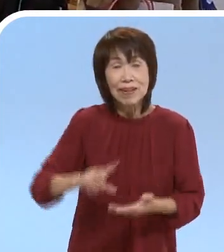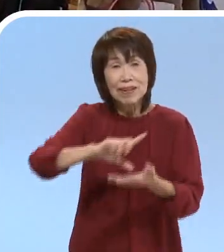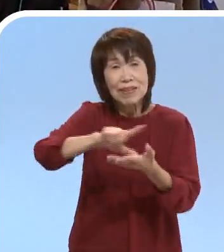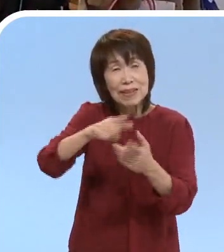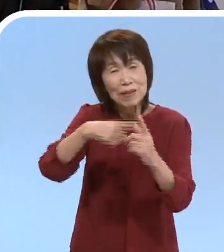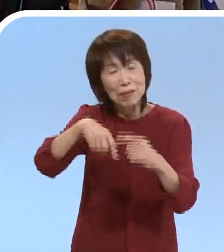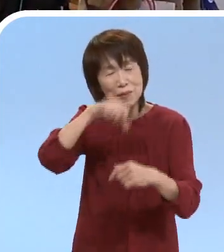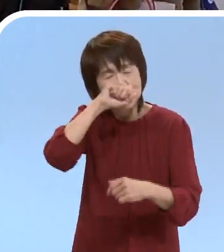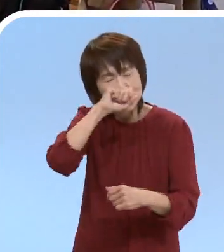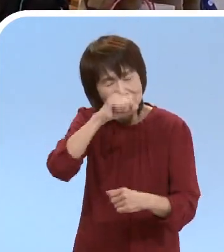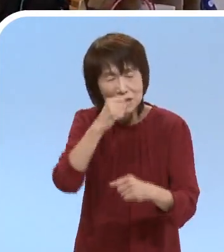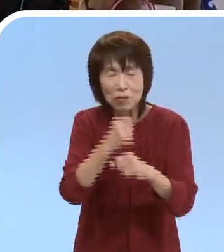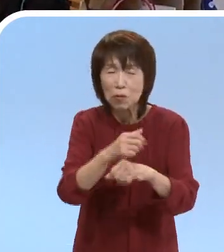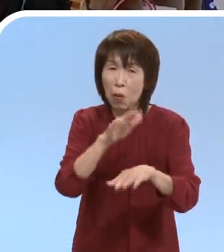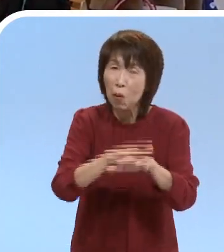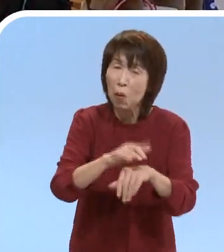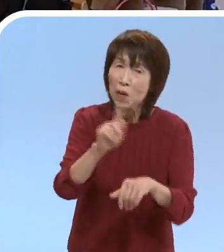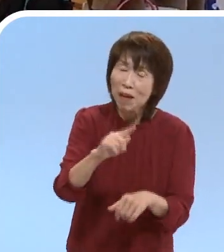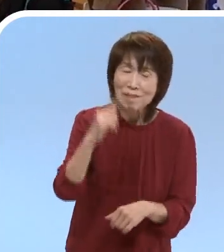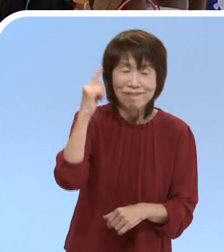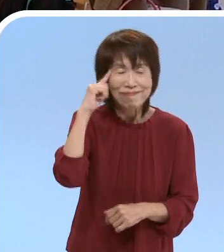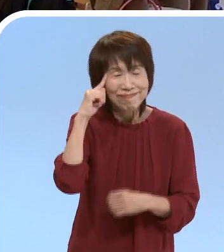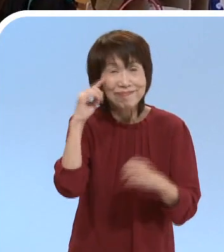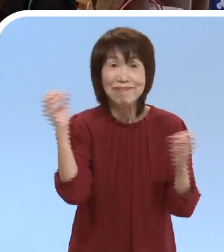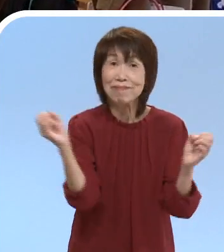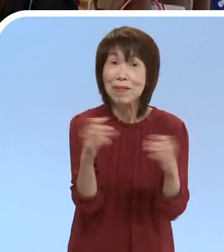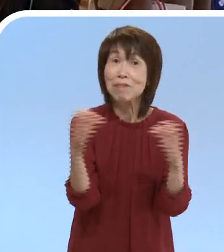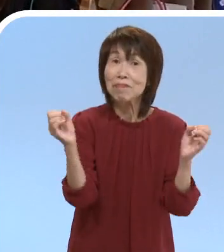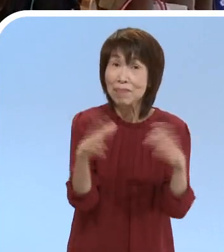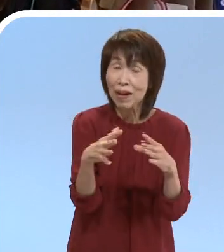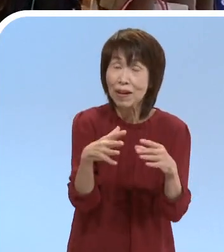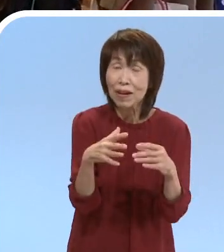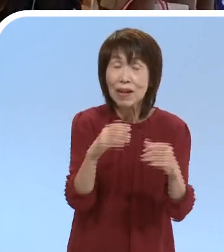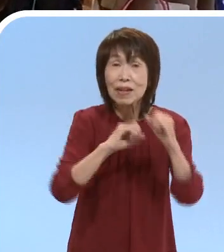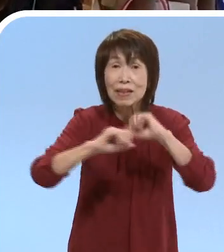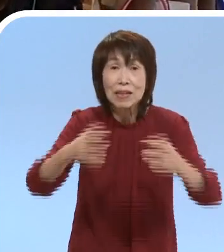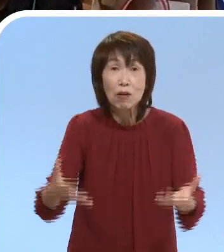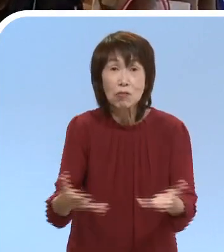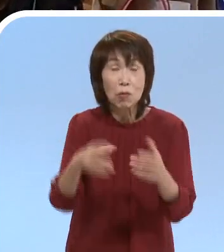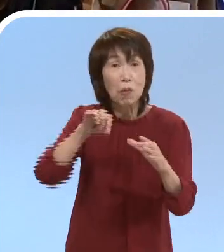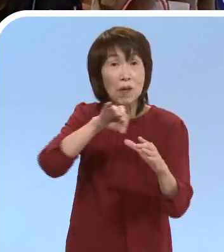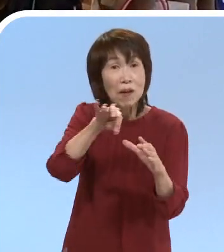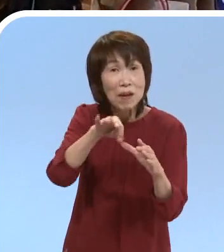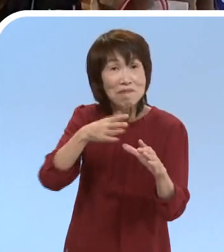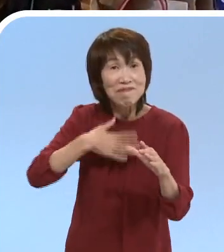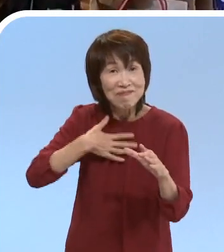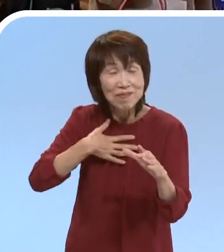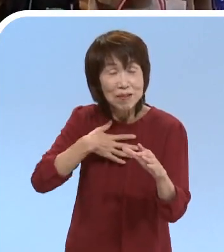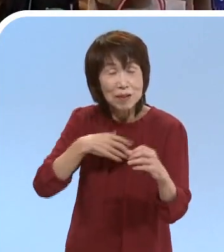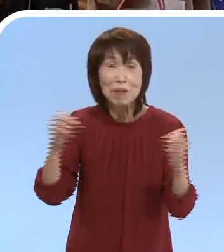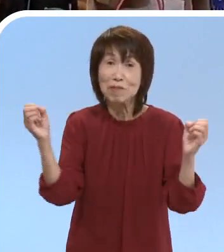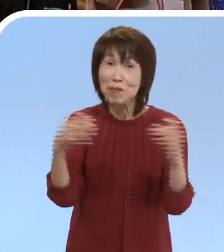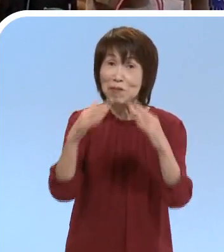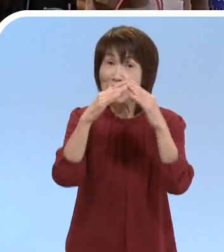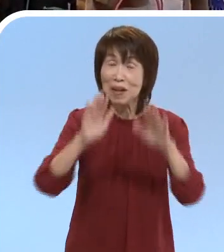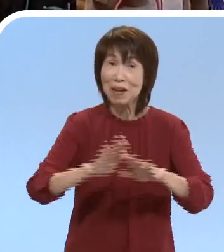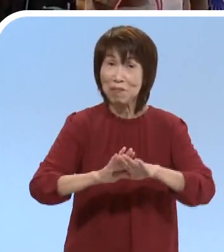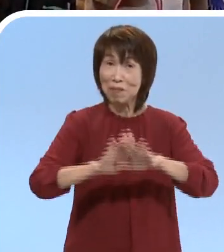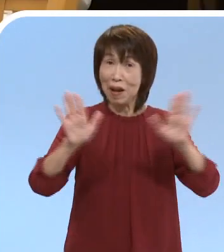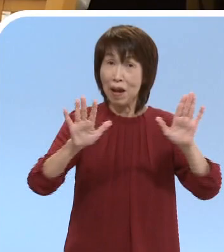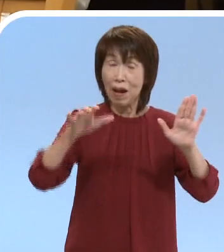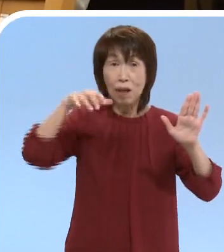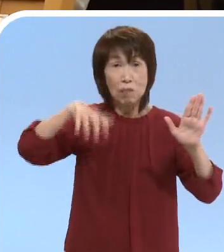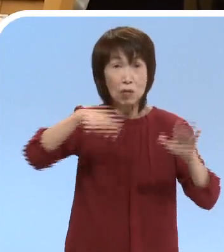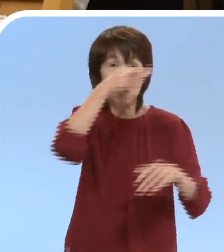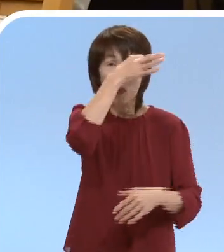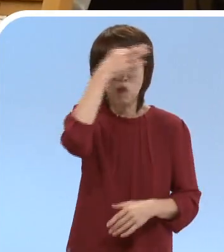より良い地域づくりに向けて共に考え語り合う躍動カフェが神戸で開催されました。多